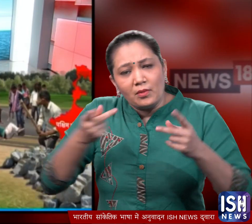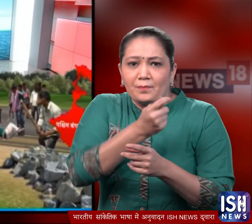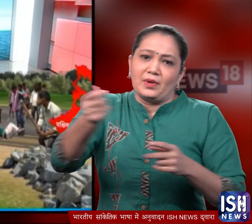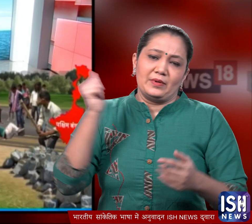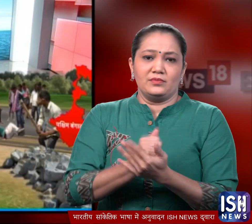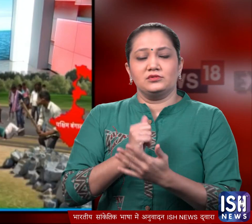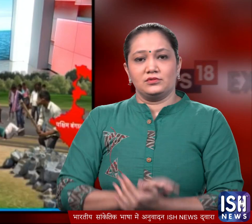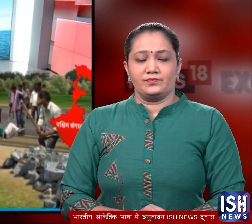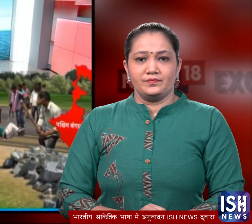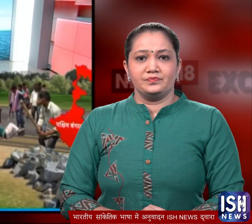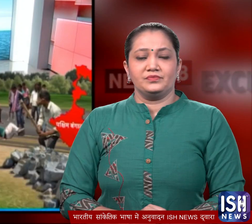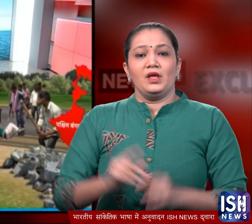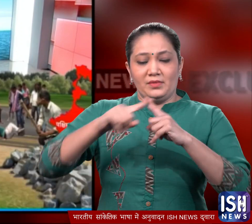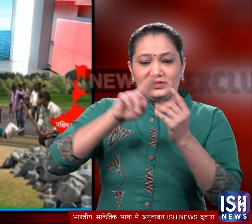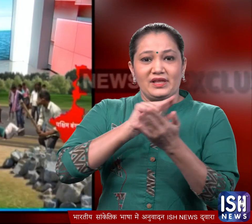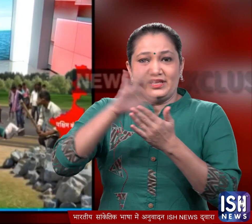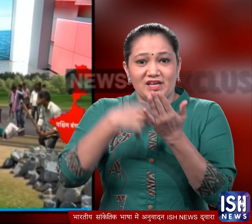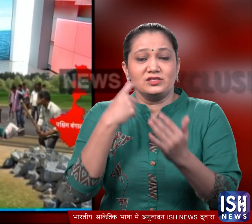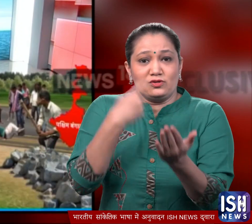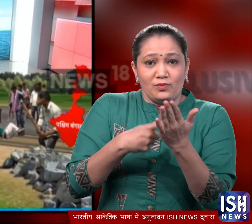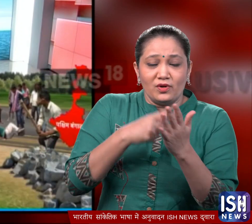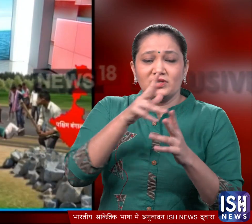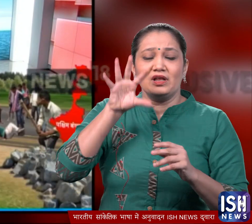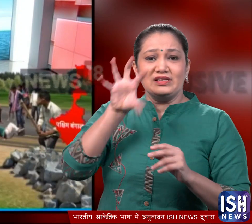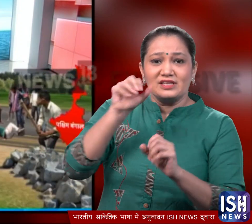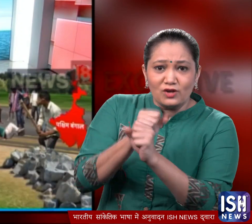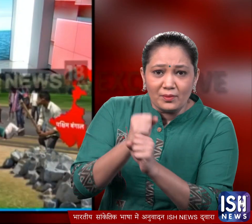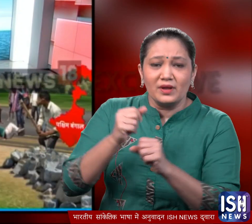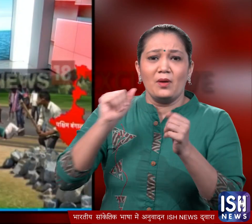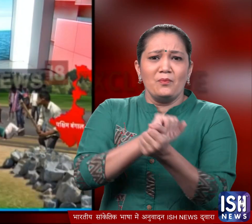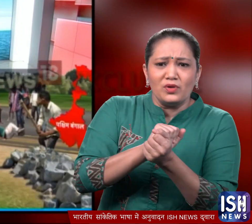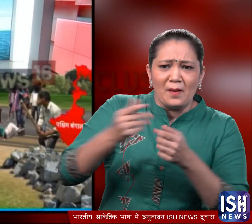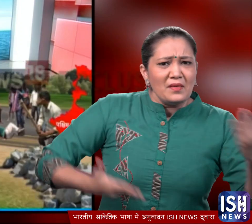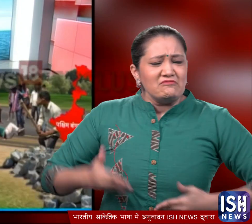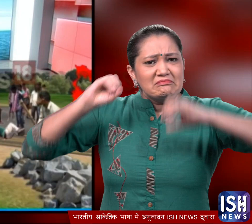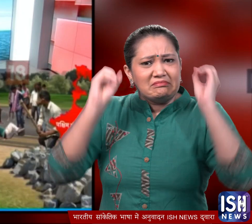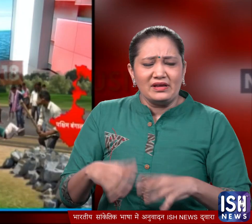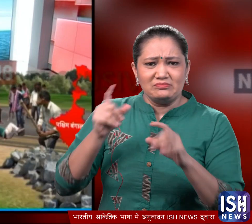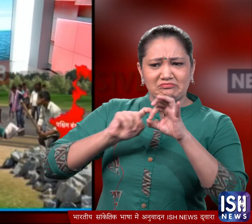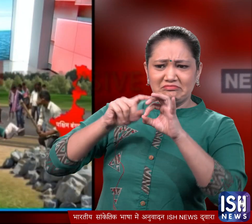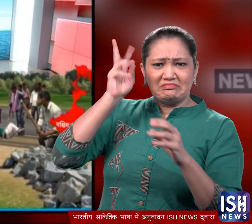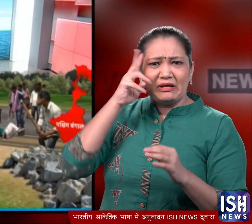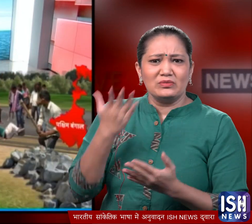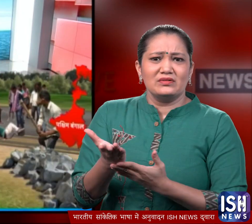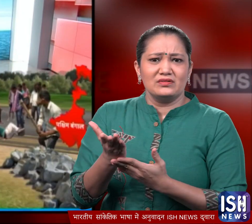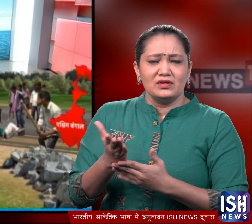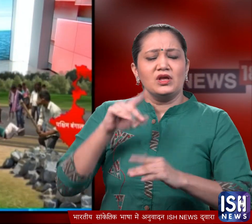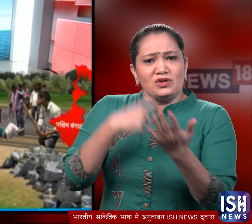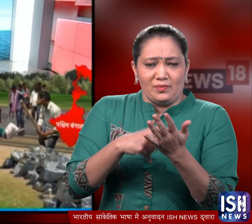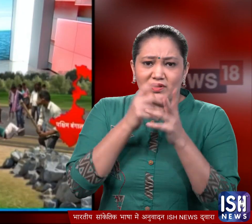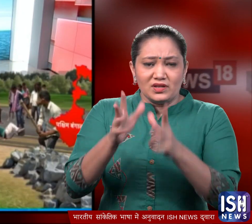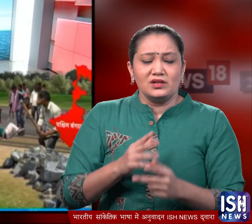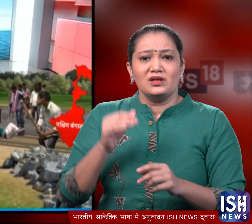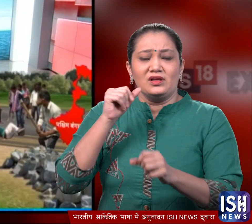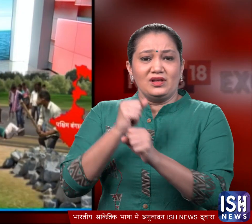बताया गया। इसके अलावा एनएचआरसी की इस रिपोर्ट में राज्य सरकार और पुलिस के रवैये पर सवाल उठाए गए और इस बात का जिक्र रिपोर्ट में